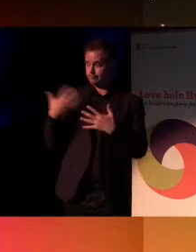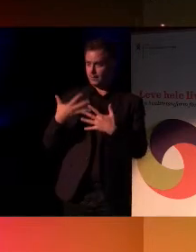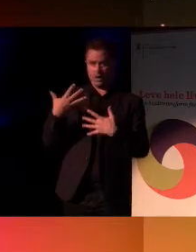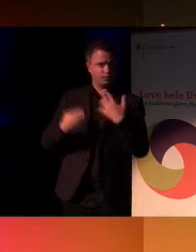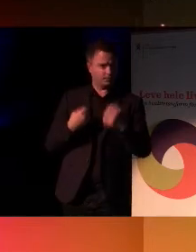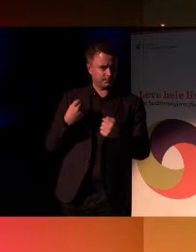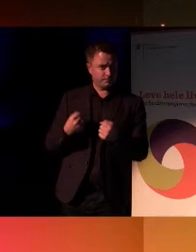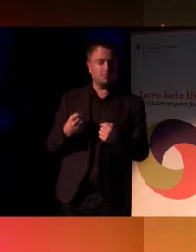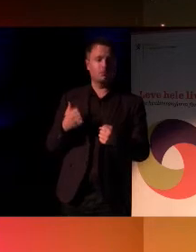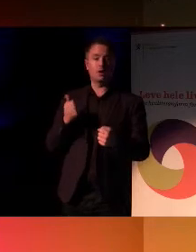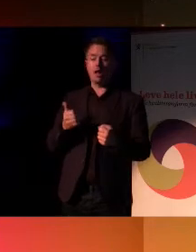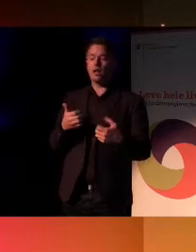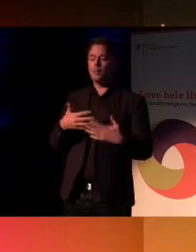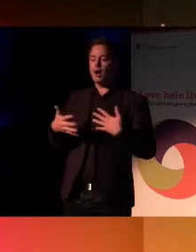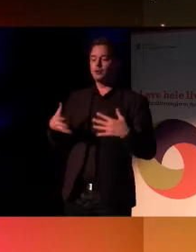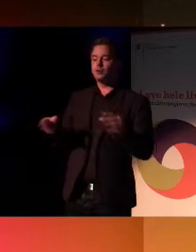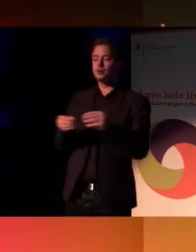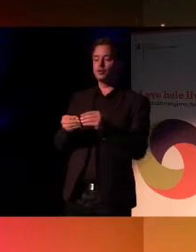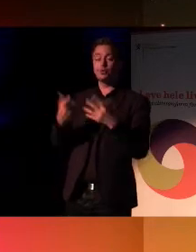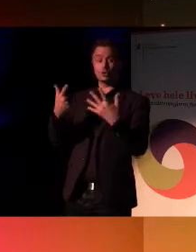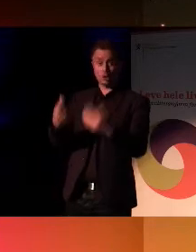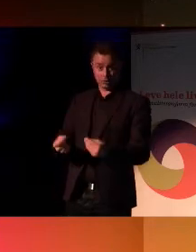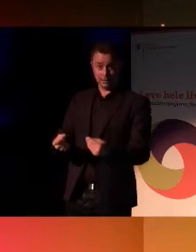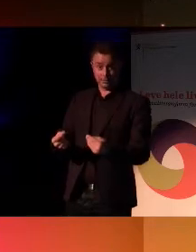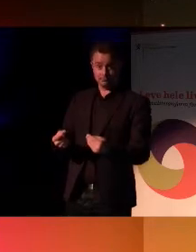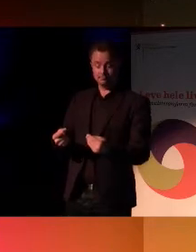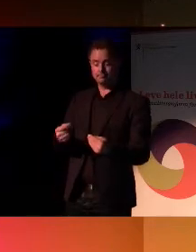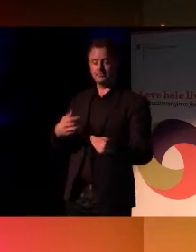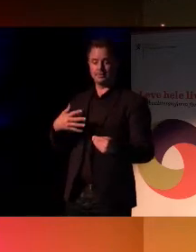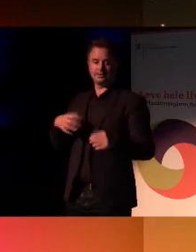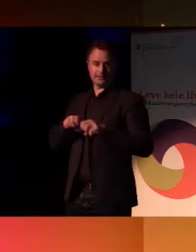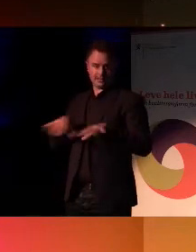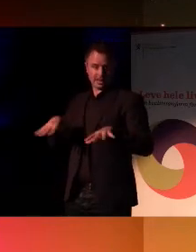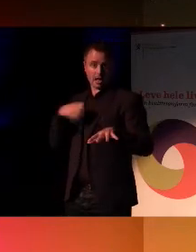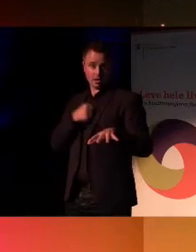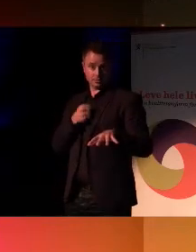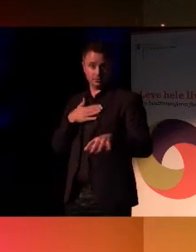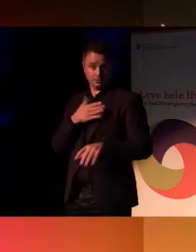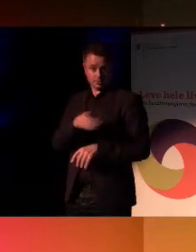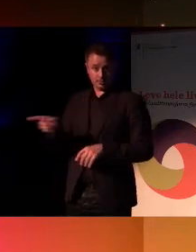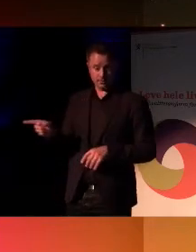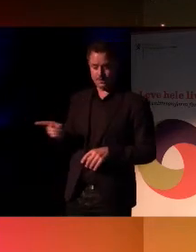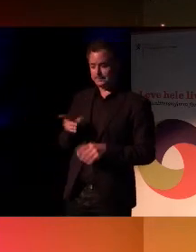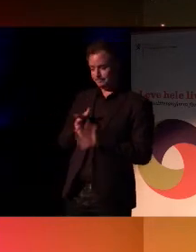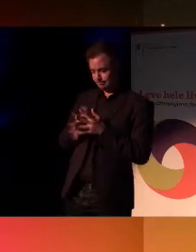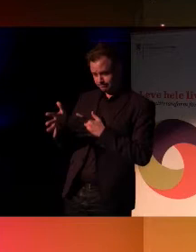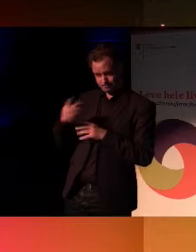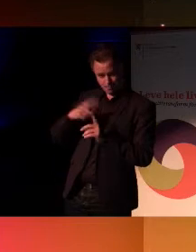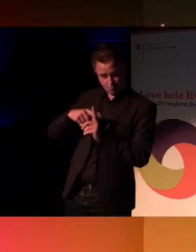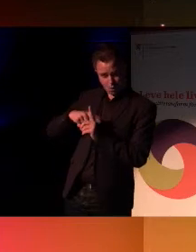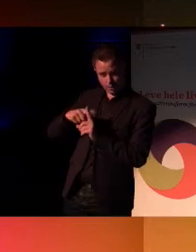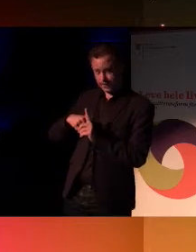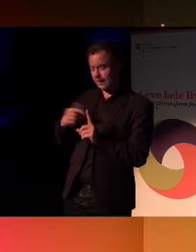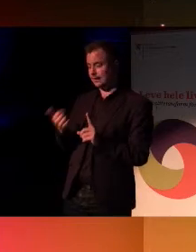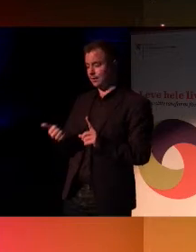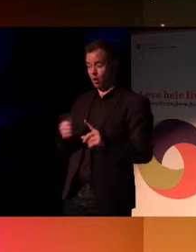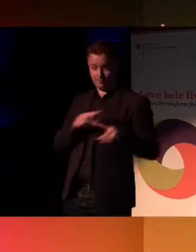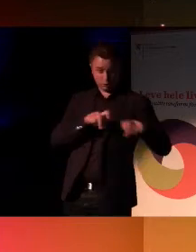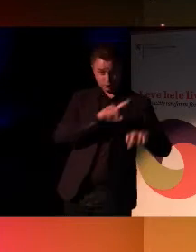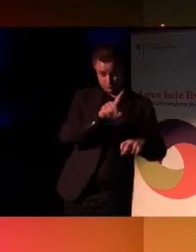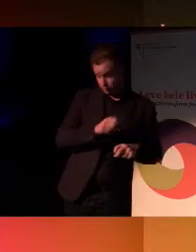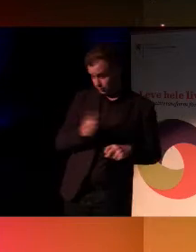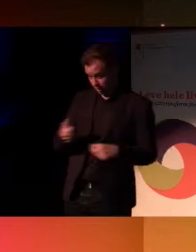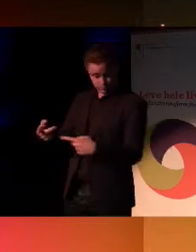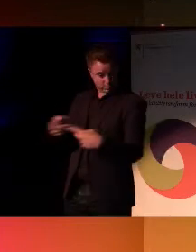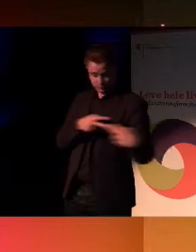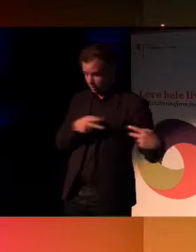skal behandle 70 eldre som har generalisert angst. Så gjør vi en del målinger som både skal svare på forskningsspørsmålet som vi har, men også på om